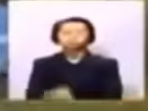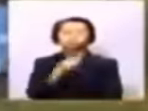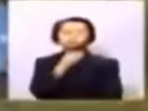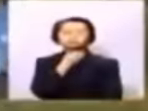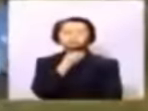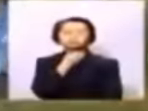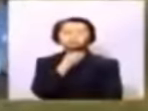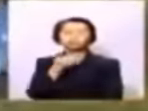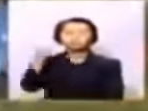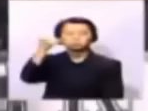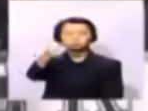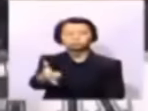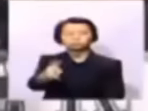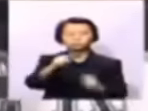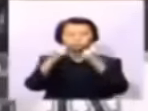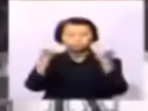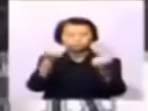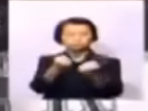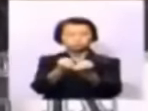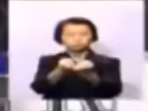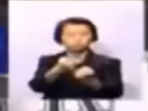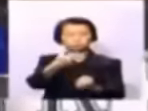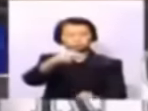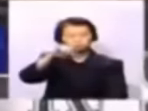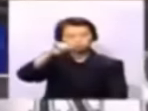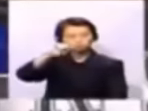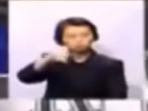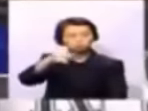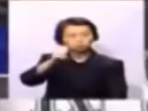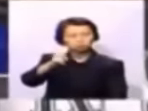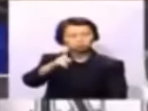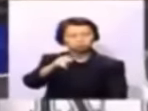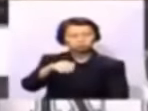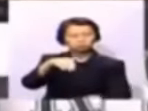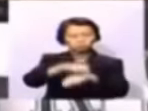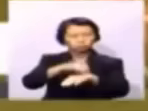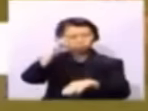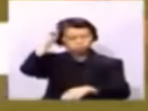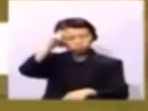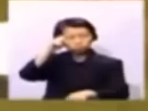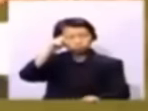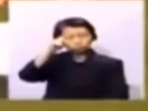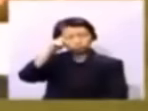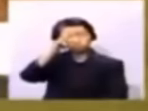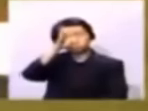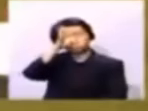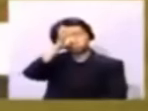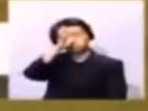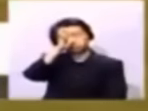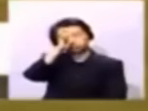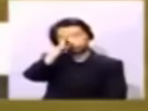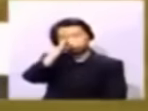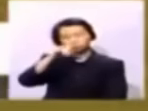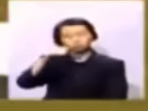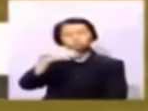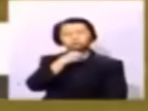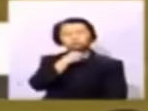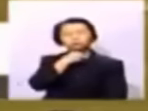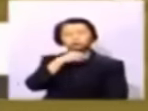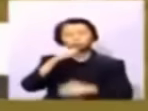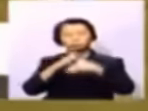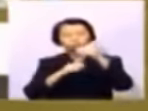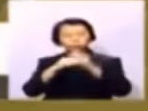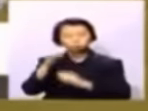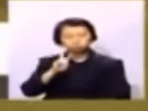Perak yang bertandang ke Stadium Hang Jebat turut mencatat kemenangan 2-1 ke atas tuan rumah Melaka. Pada perlawanan itu, Perak selesa